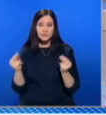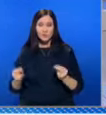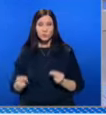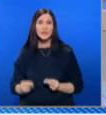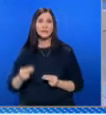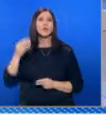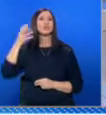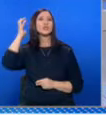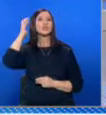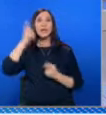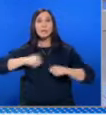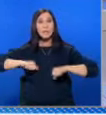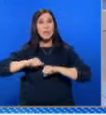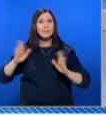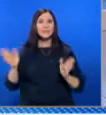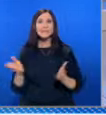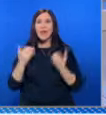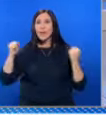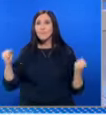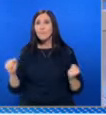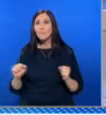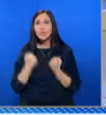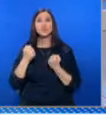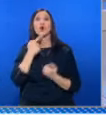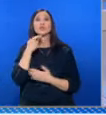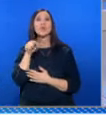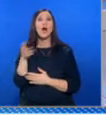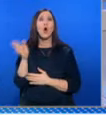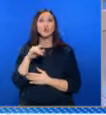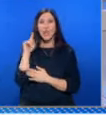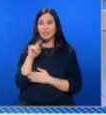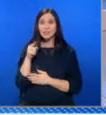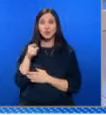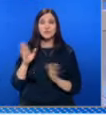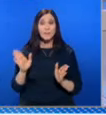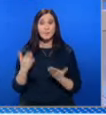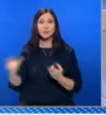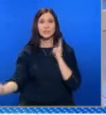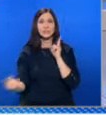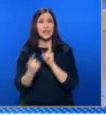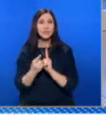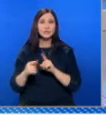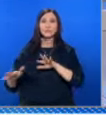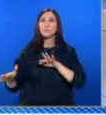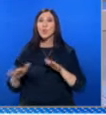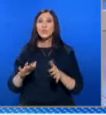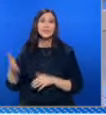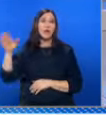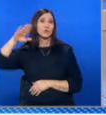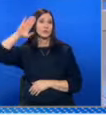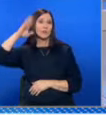сформирането на служебен кабинет да стане бързо. Затова още днес той започна срещите си с потенциалните